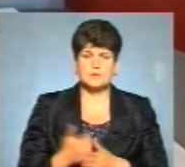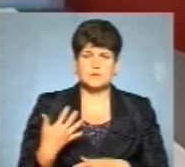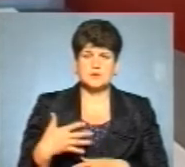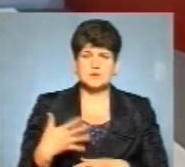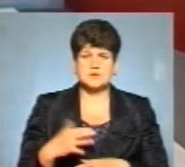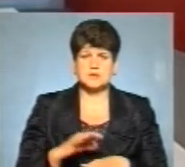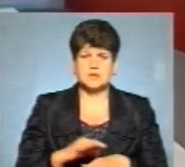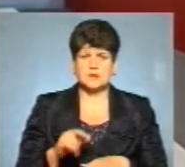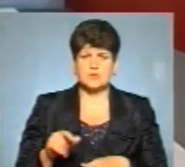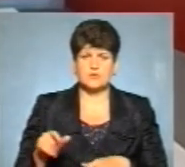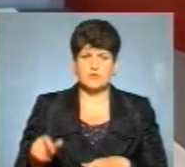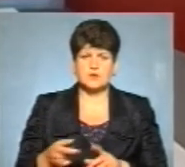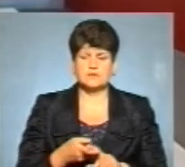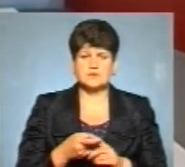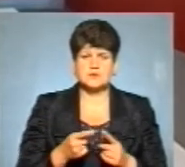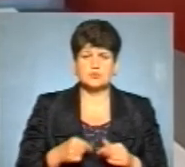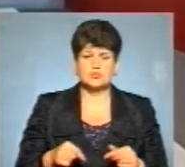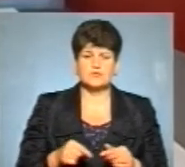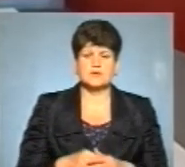до 50 хворих в інфекційному відділенні.